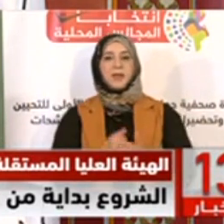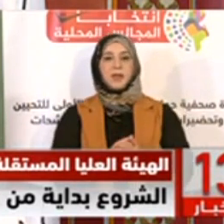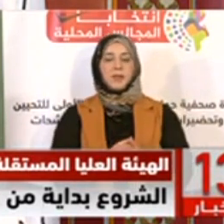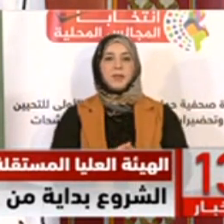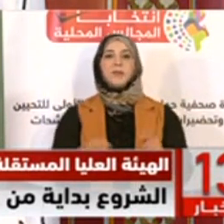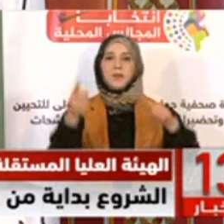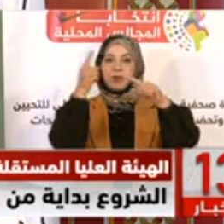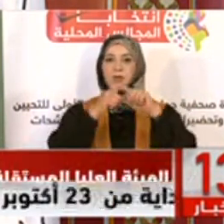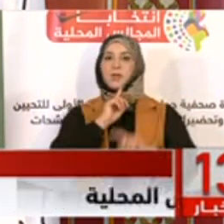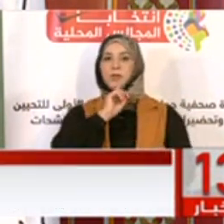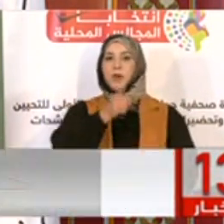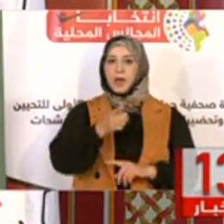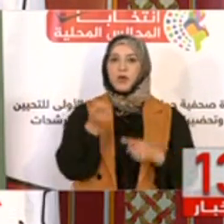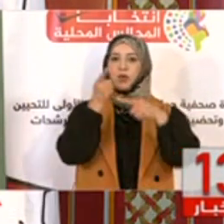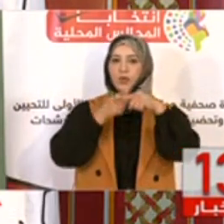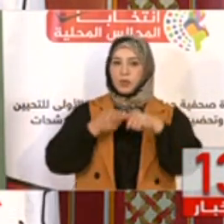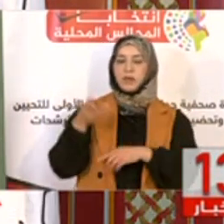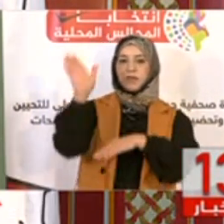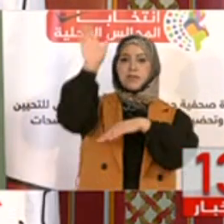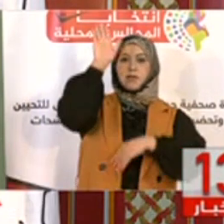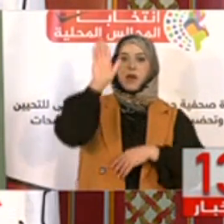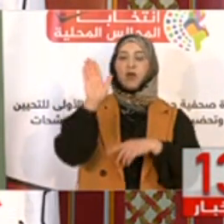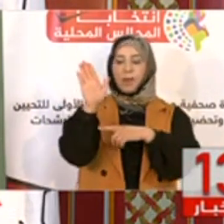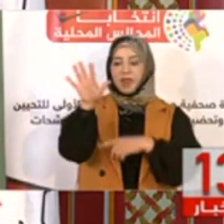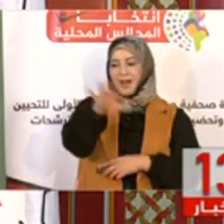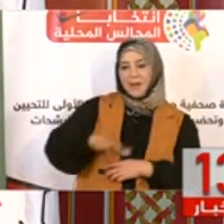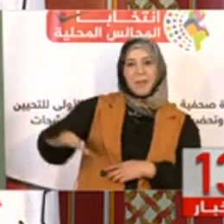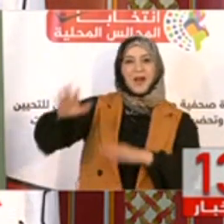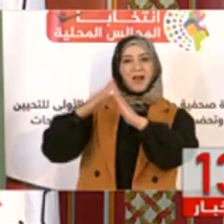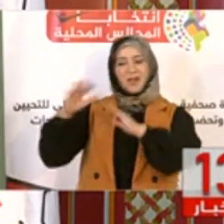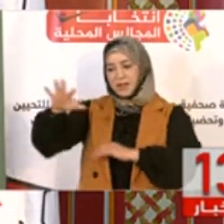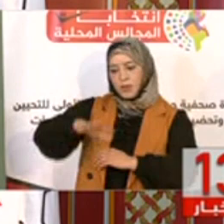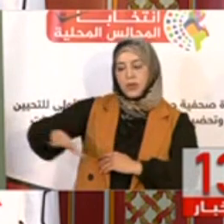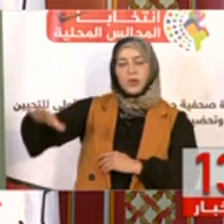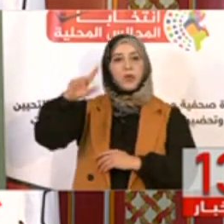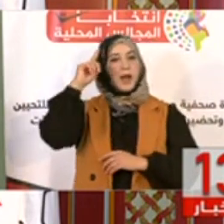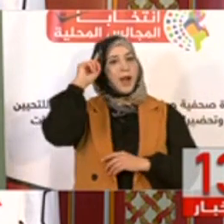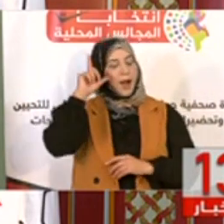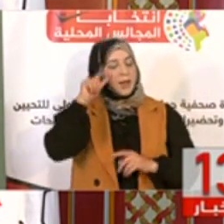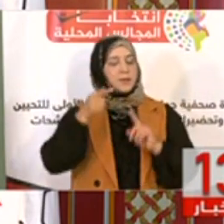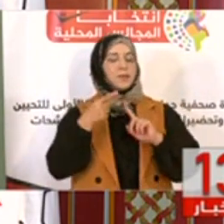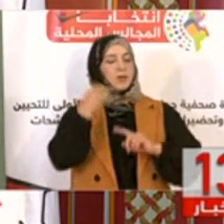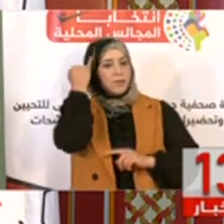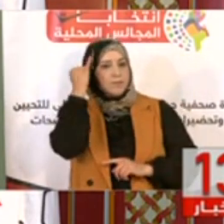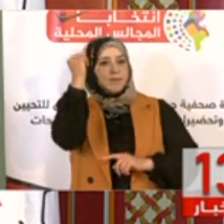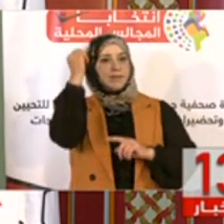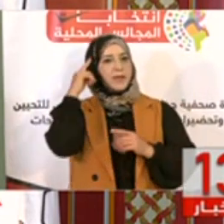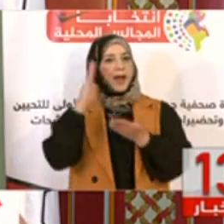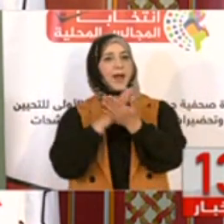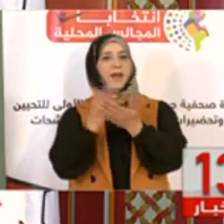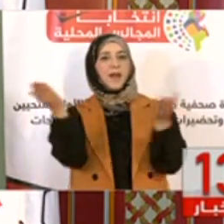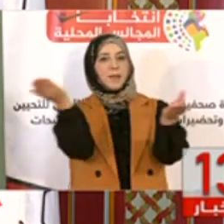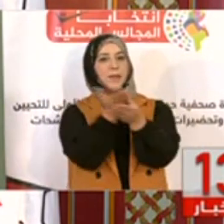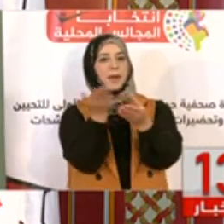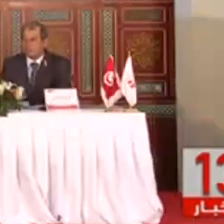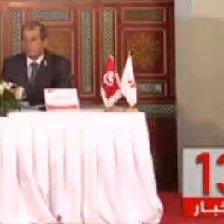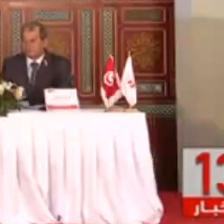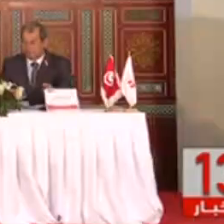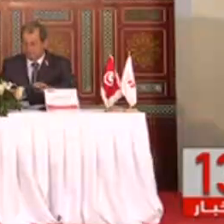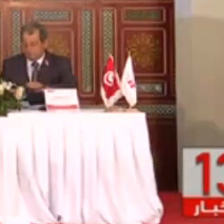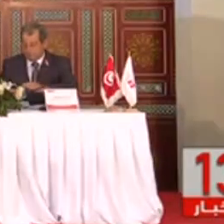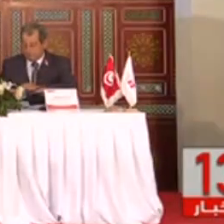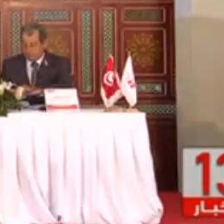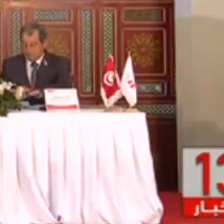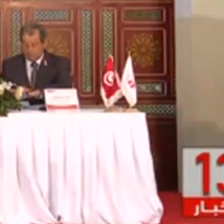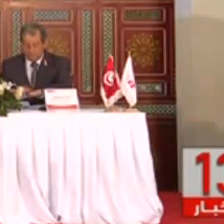وأن يقرر ويمثل منطقته، أن يبادر بإعداد ملفه وإيداعه